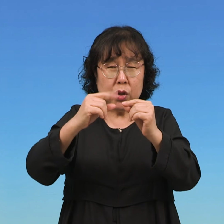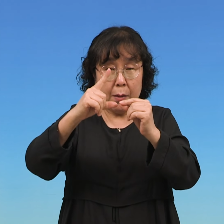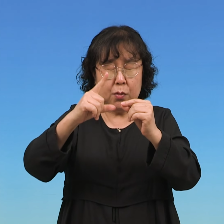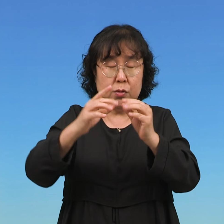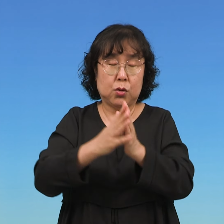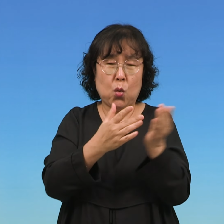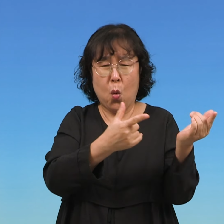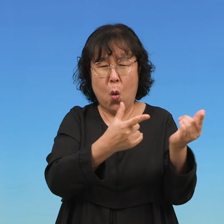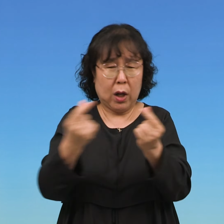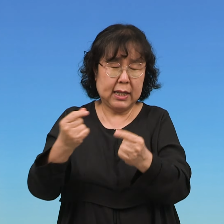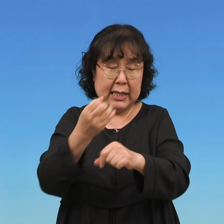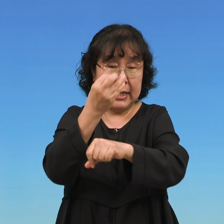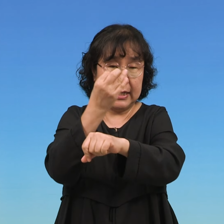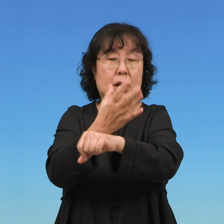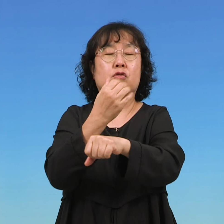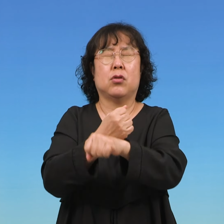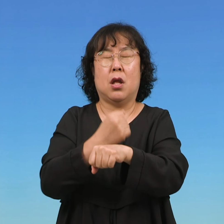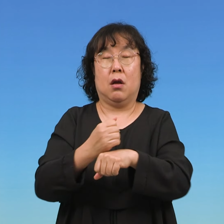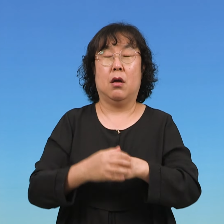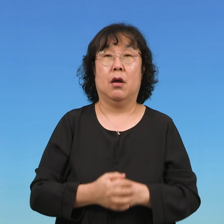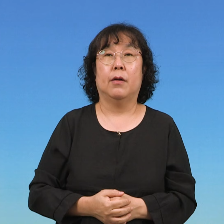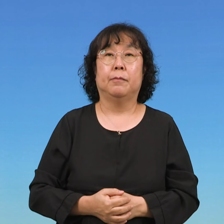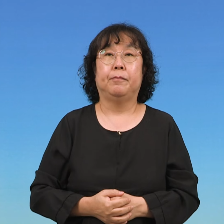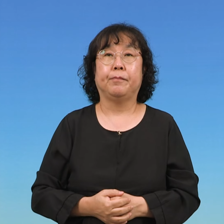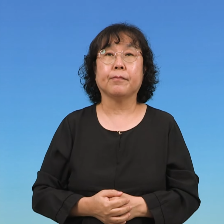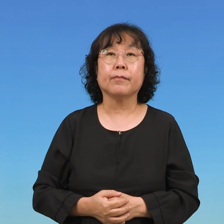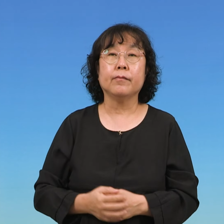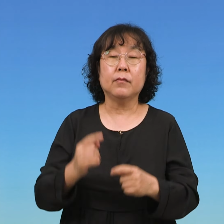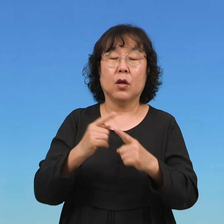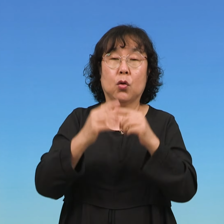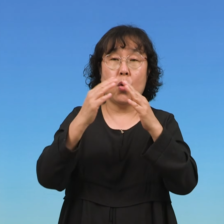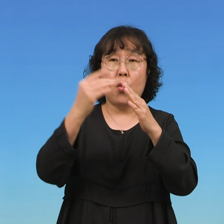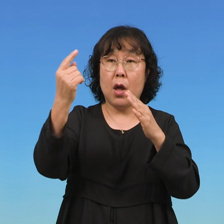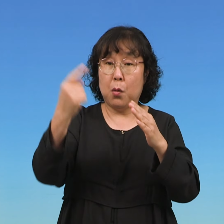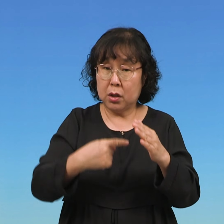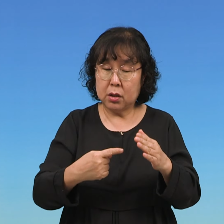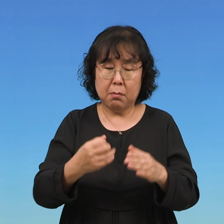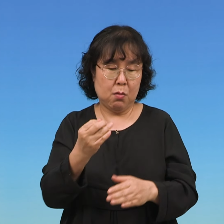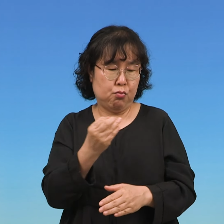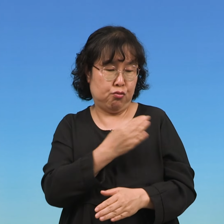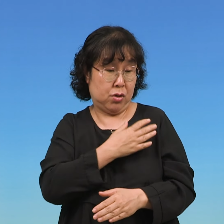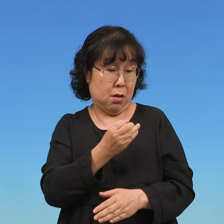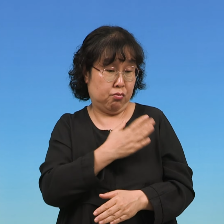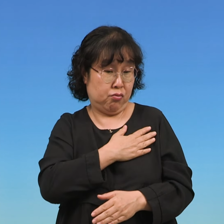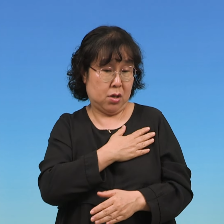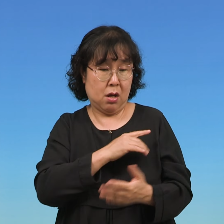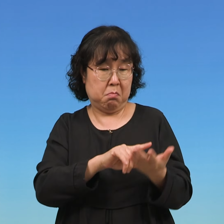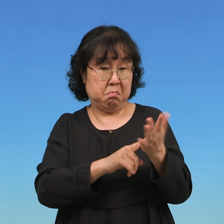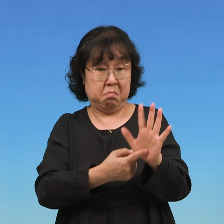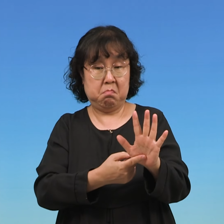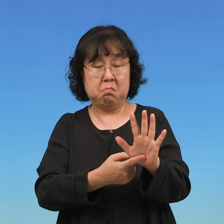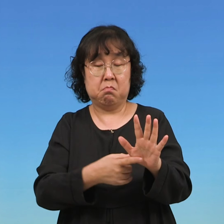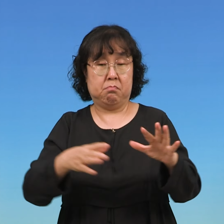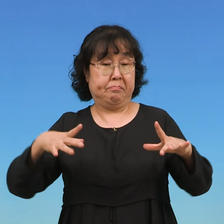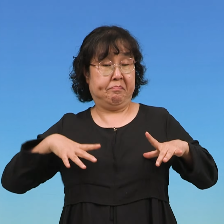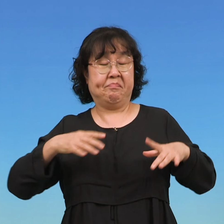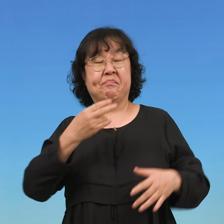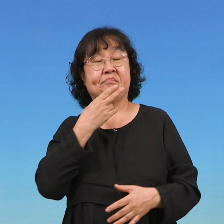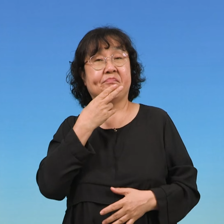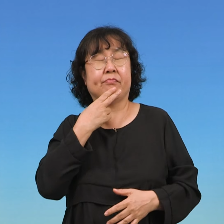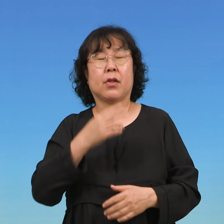단순하세요 우선 만나보면 또 교회에 오고 할 때 뭐 그렇게 부자 티를 안 내세요 표시가